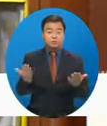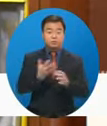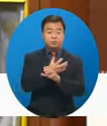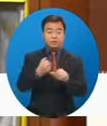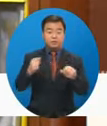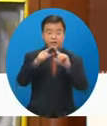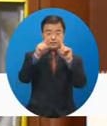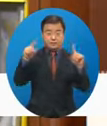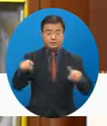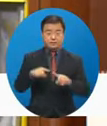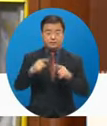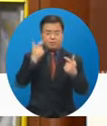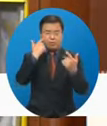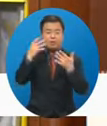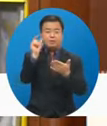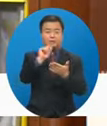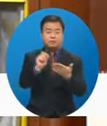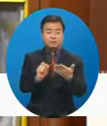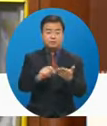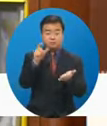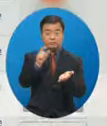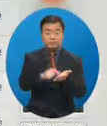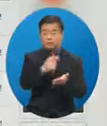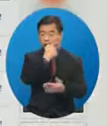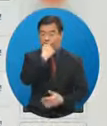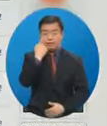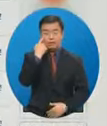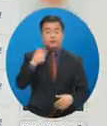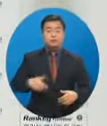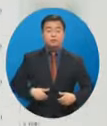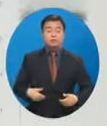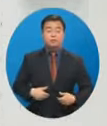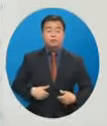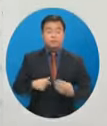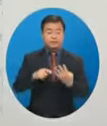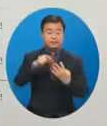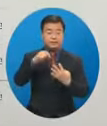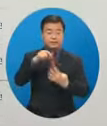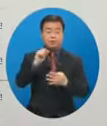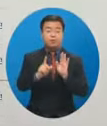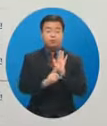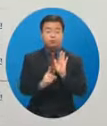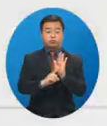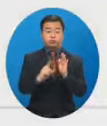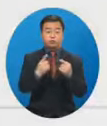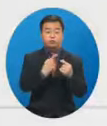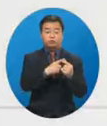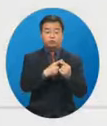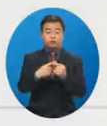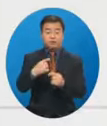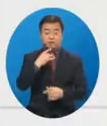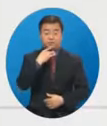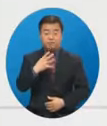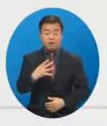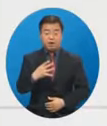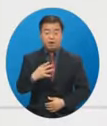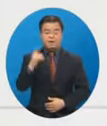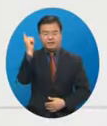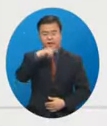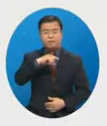명확하게 기재되어 있는 것을 확인 하시는게 좋겠고 채용공고 문구나 내용만으로도 불량 알바를 9분할 수